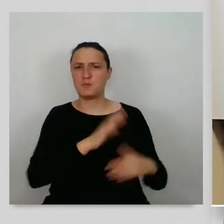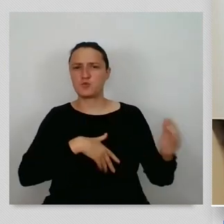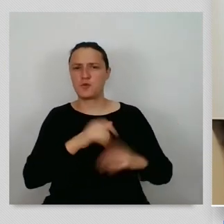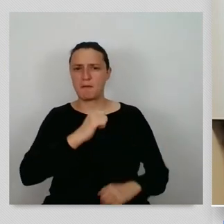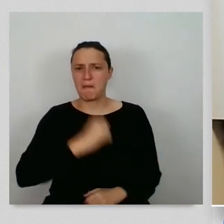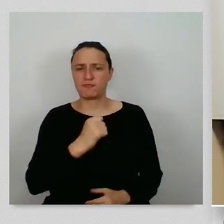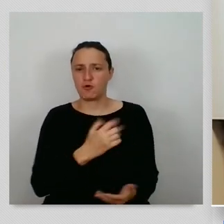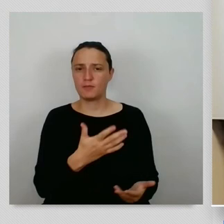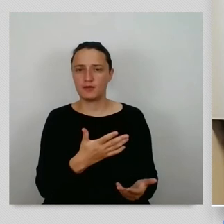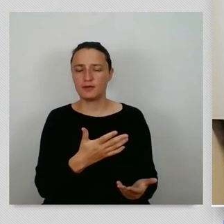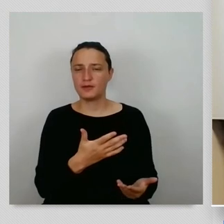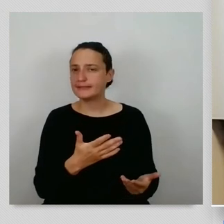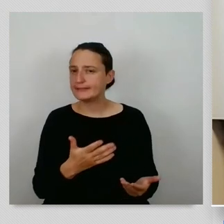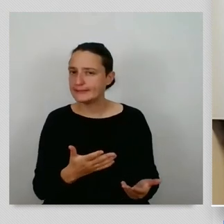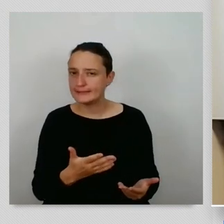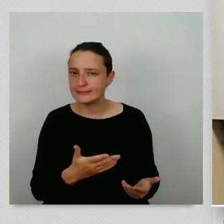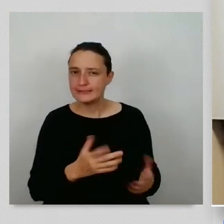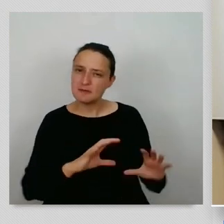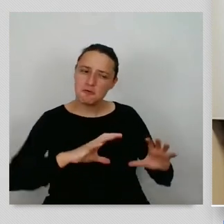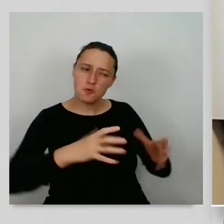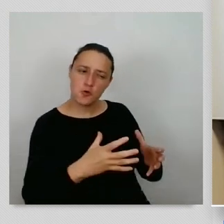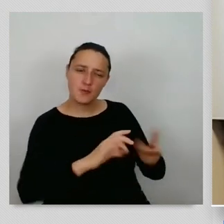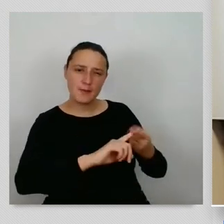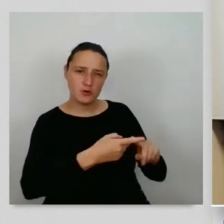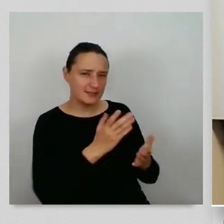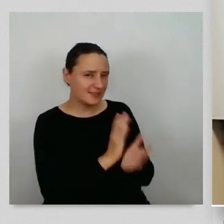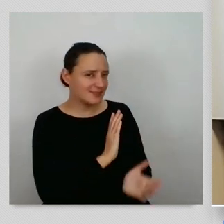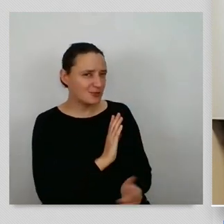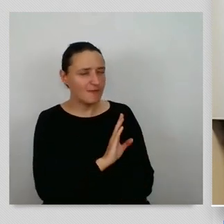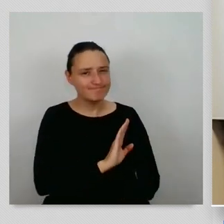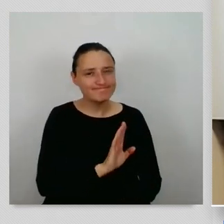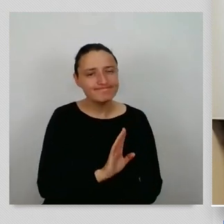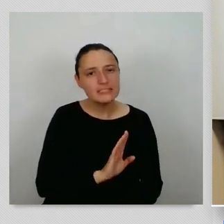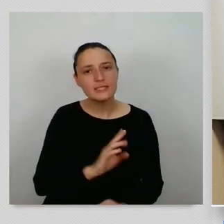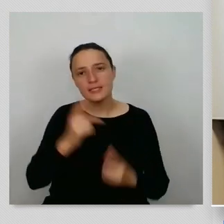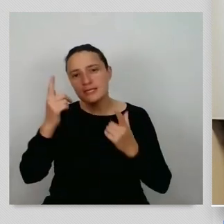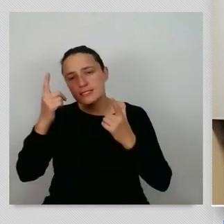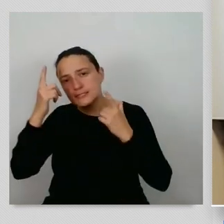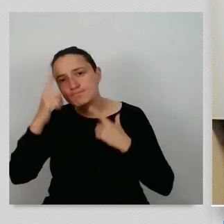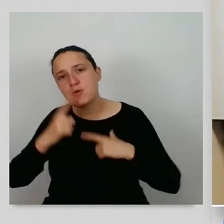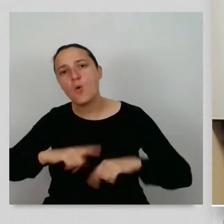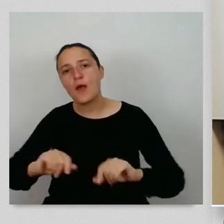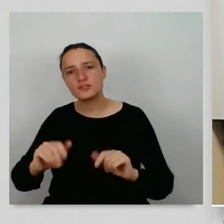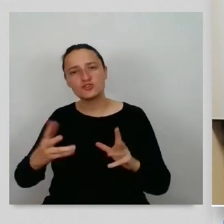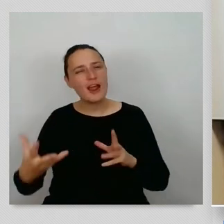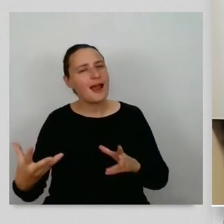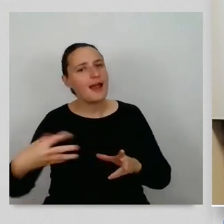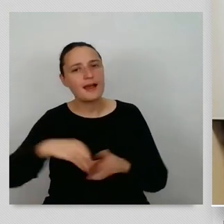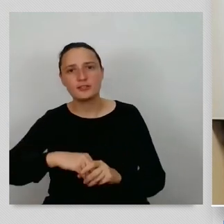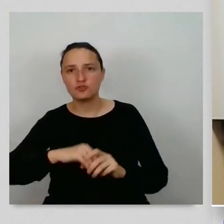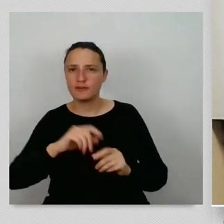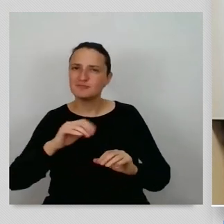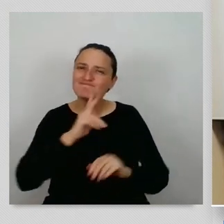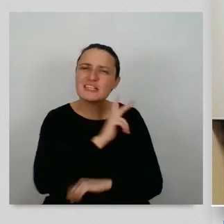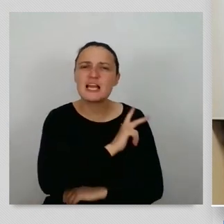elektrowni atomowej. Tu właśnie, żeby był konsensus społeczny, muszą być zaangażowani obywatele i